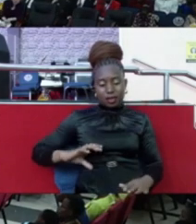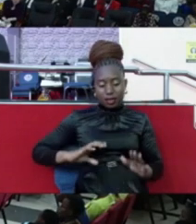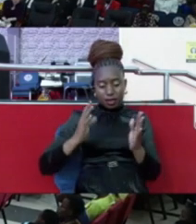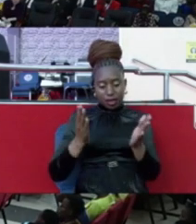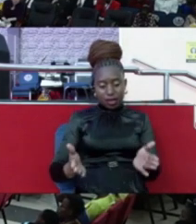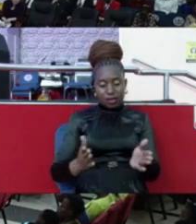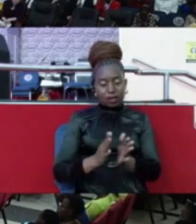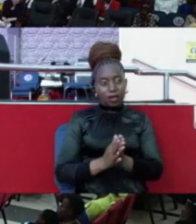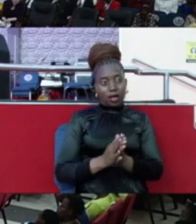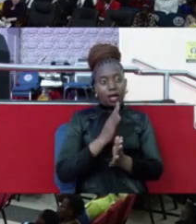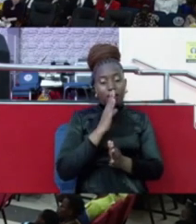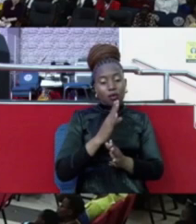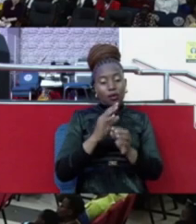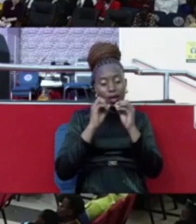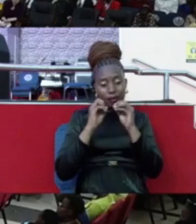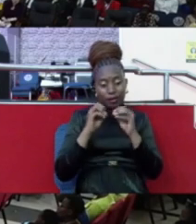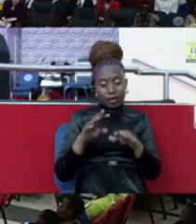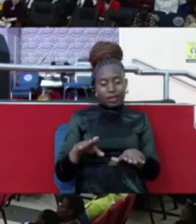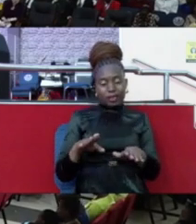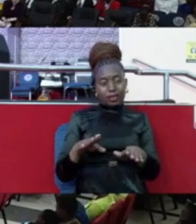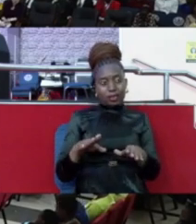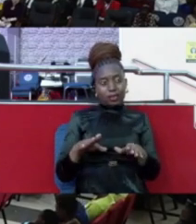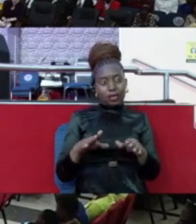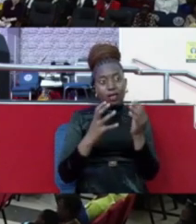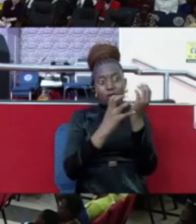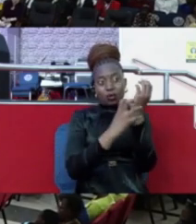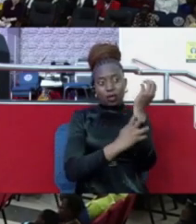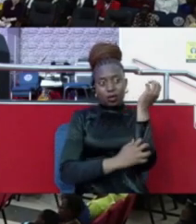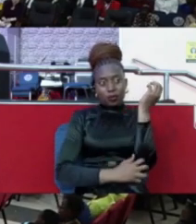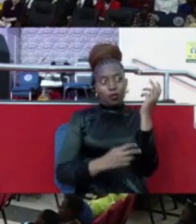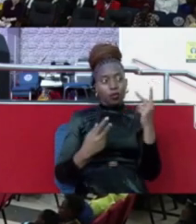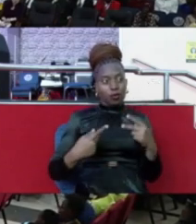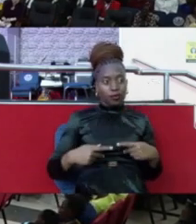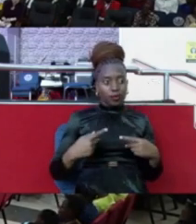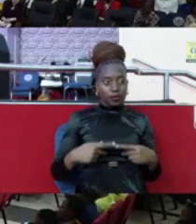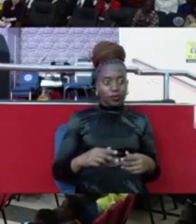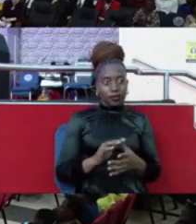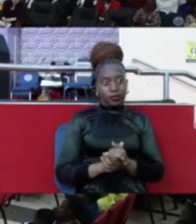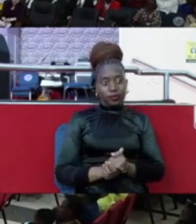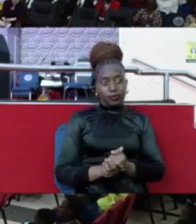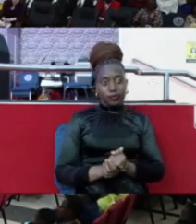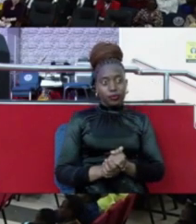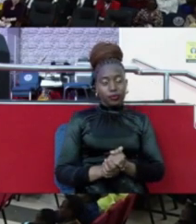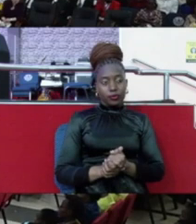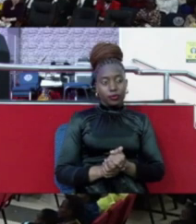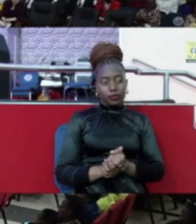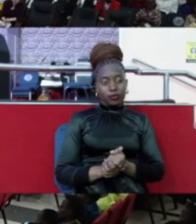be a blessing to those, kuwa baraka kwa wale, who are hurting the most. Ambao wanateseka zaidi.